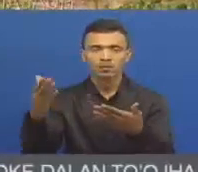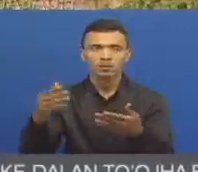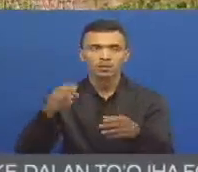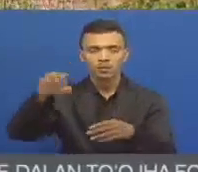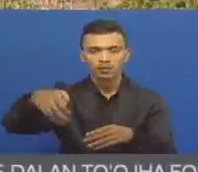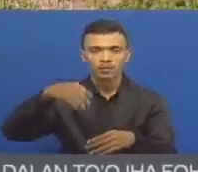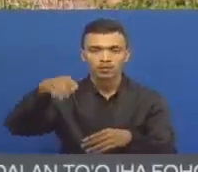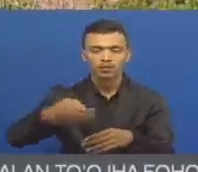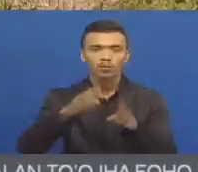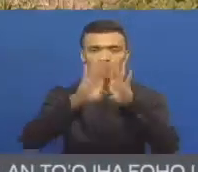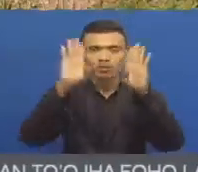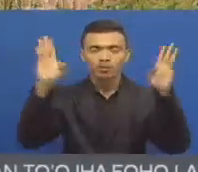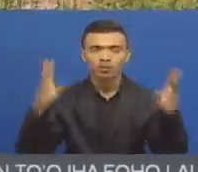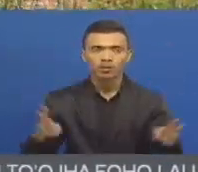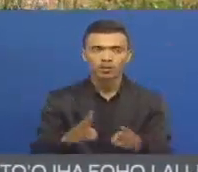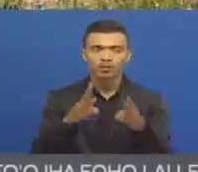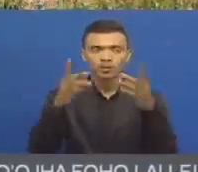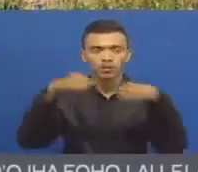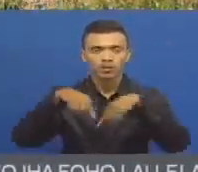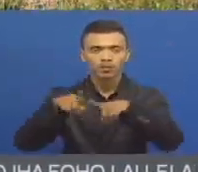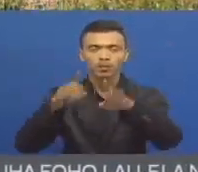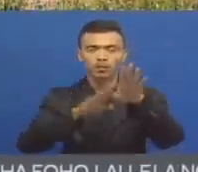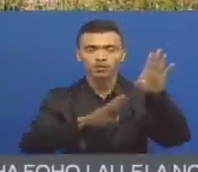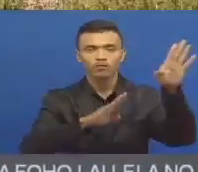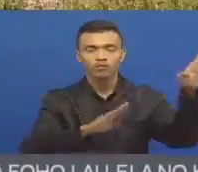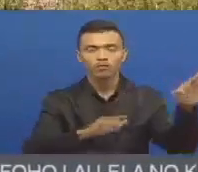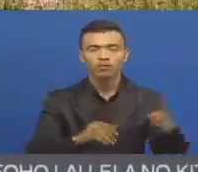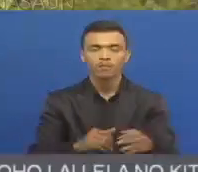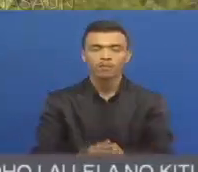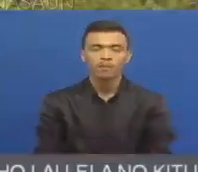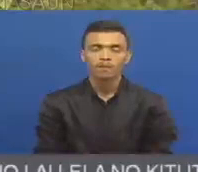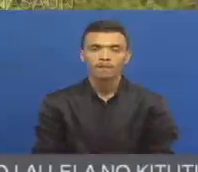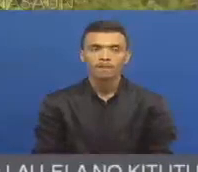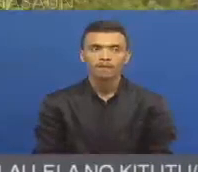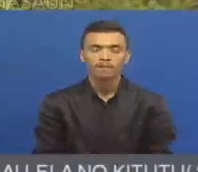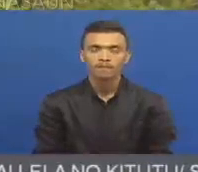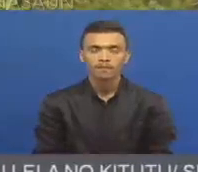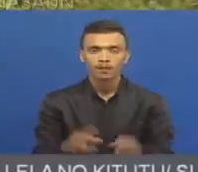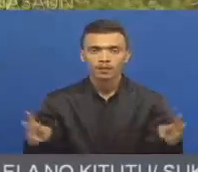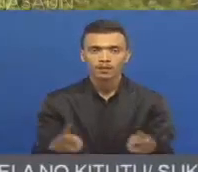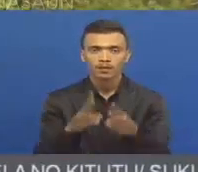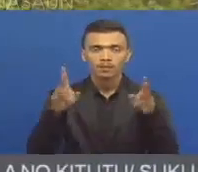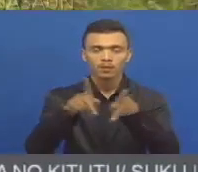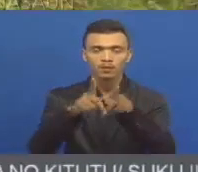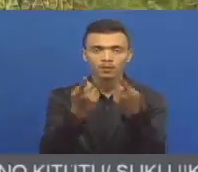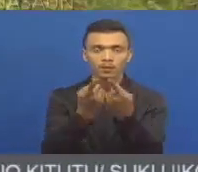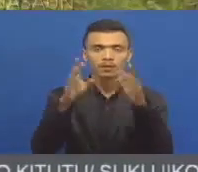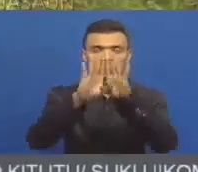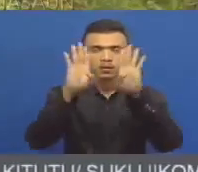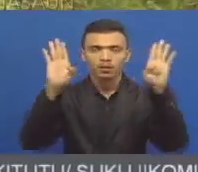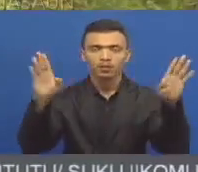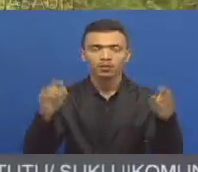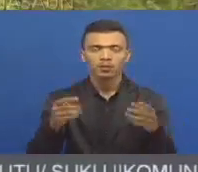onde loca estrada, usa a área com a Snafar, toba forro lauela no Kitutu. Dala não vai contractor timuruan loque,